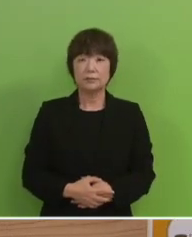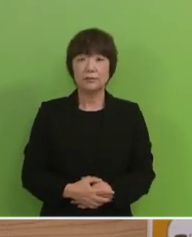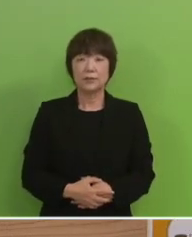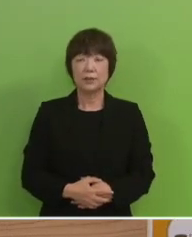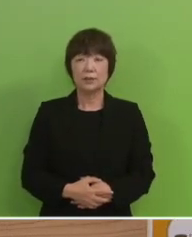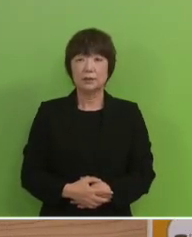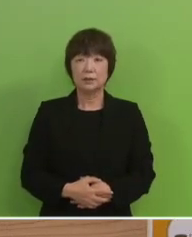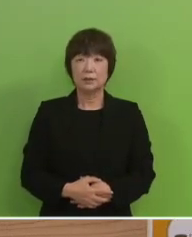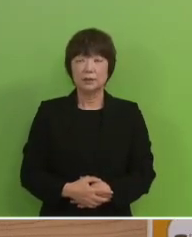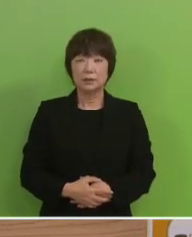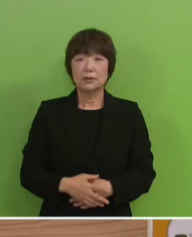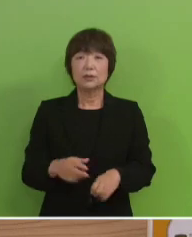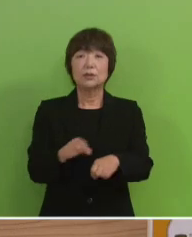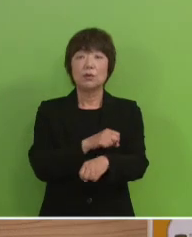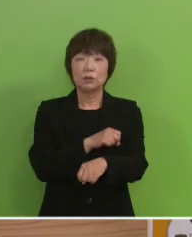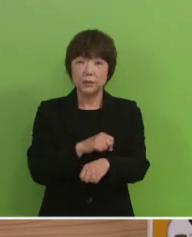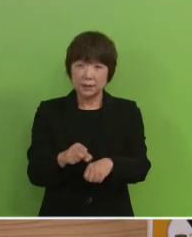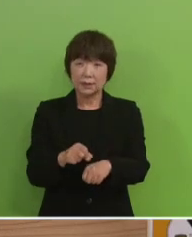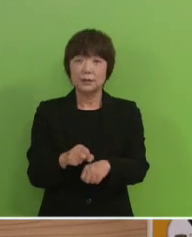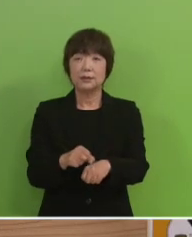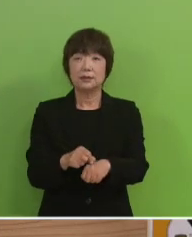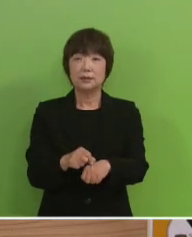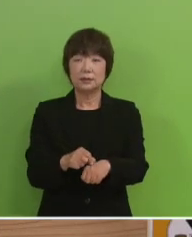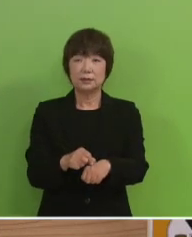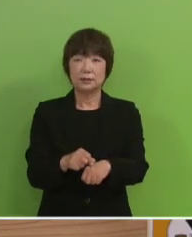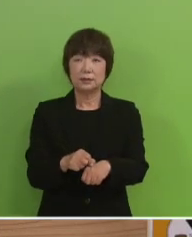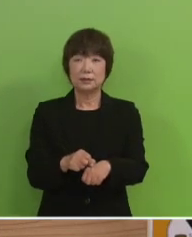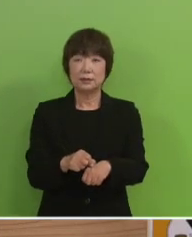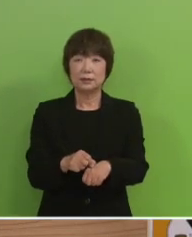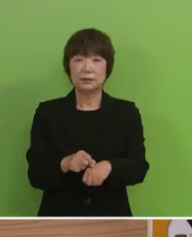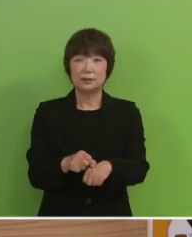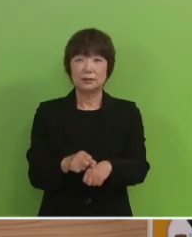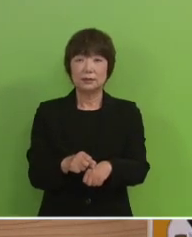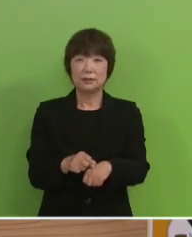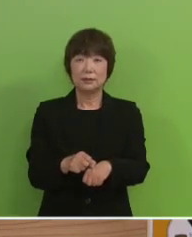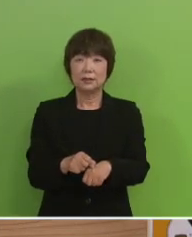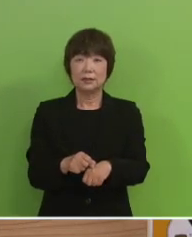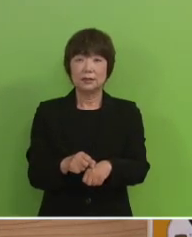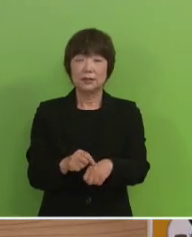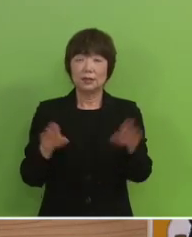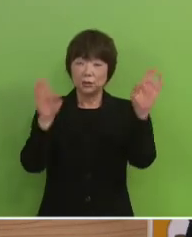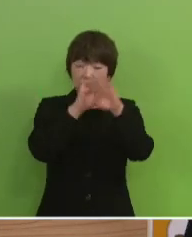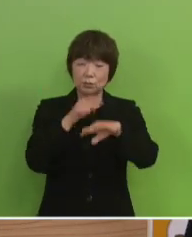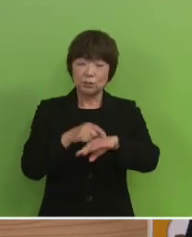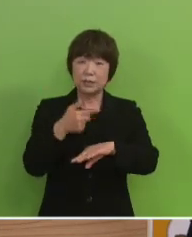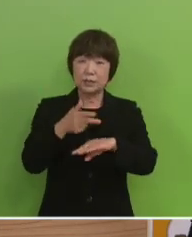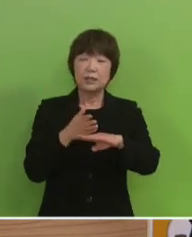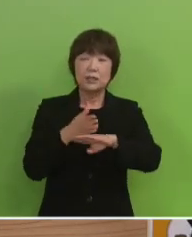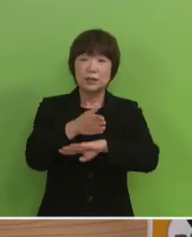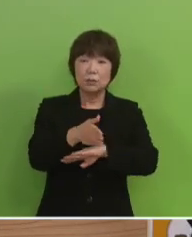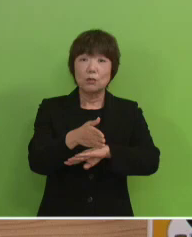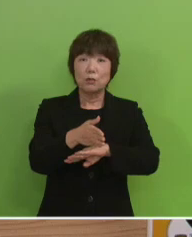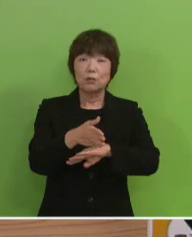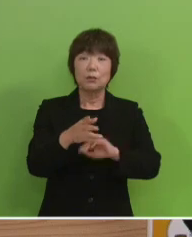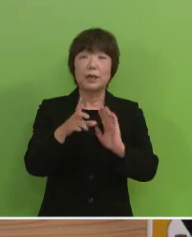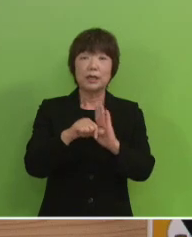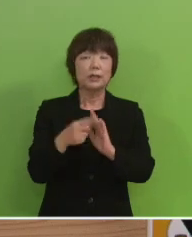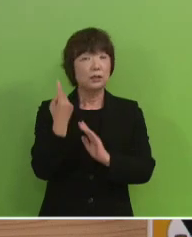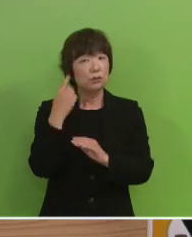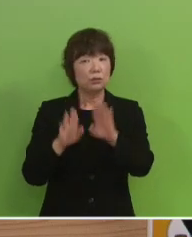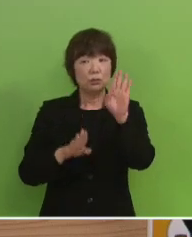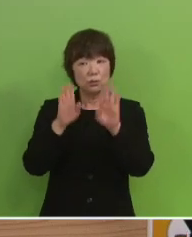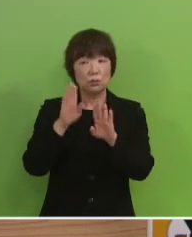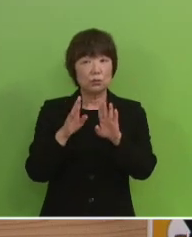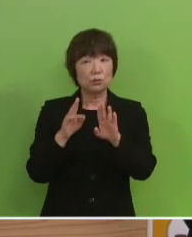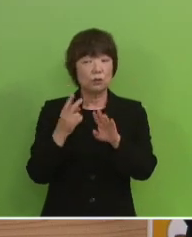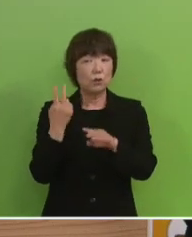まああの特にですねこの19時以降はまぁ昨日の状況をとつい